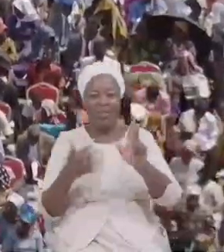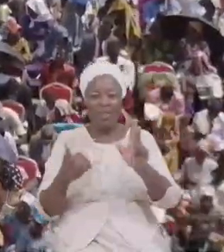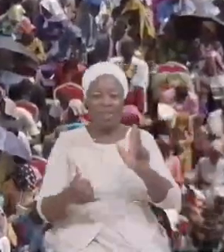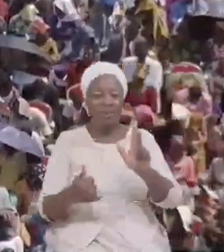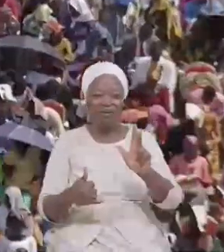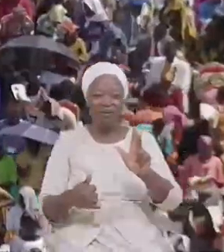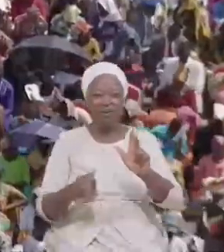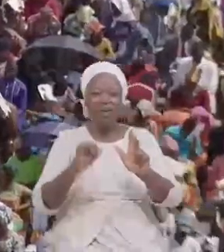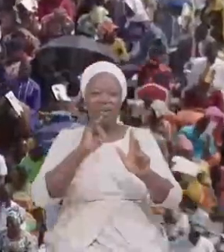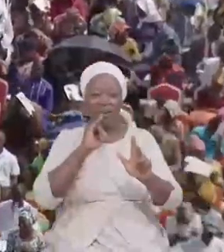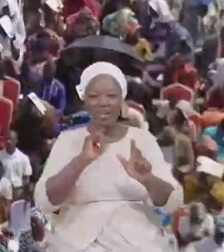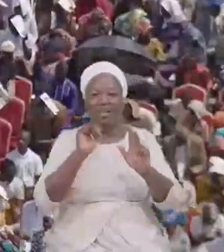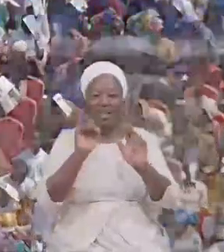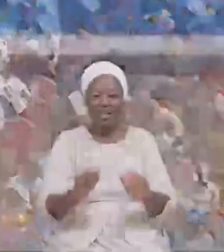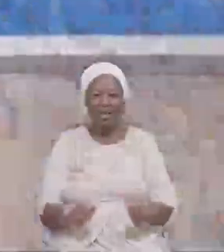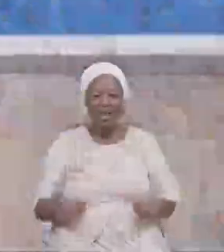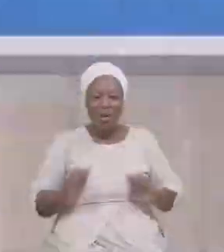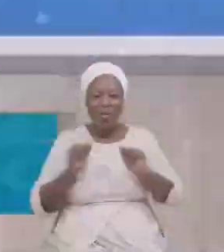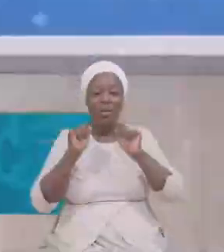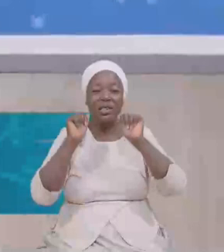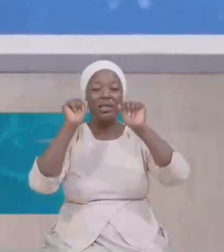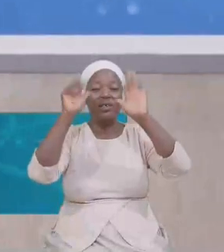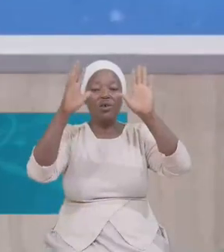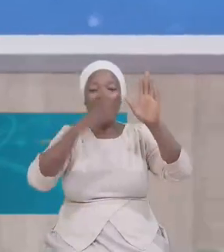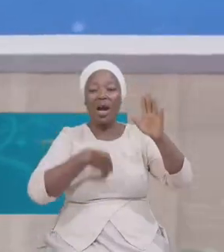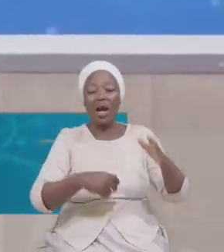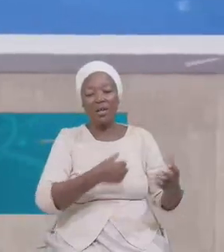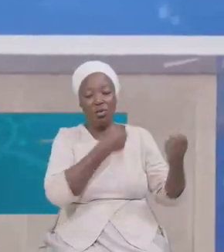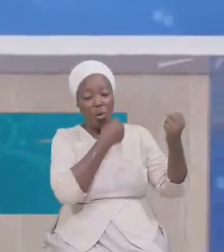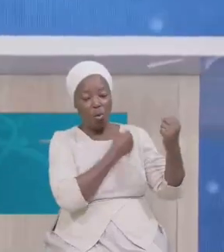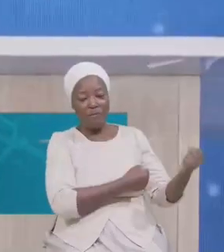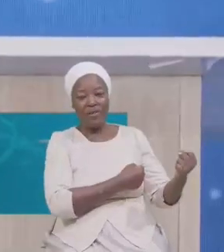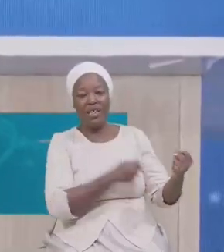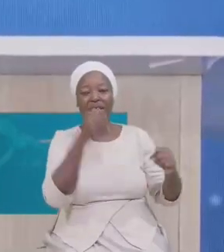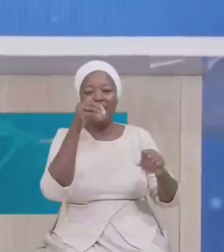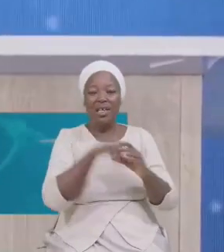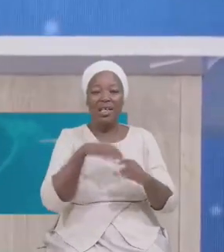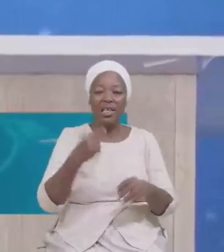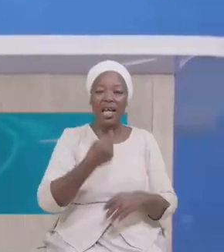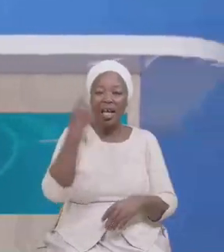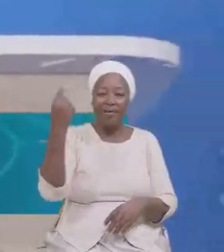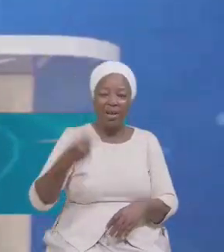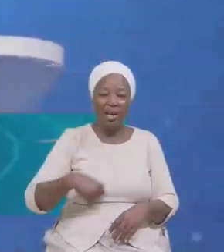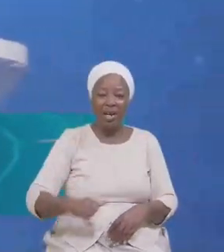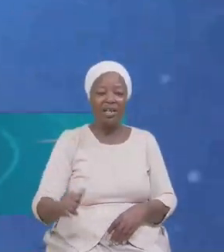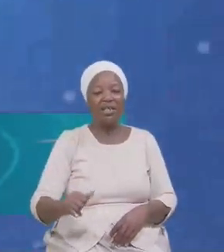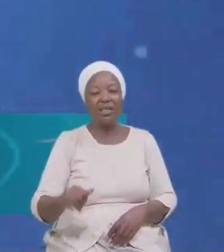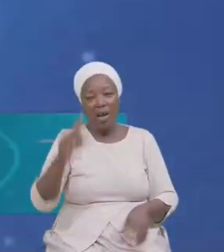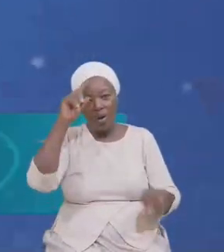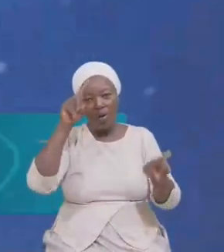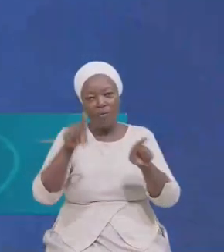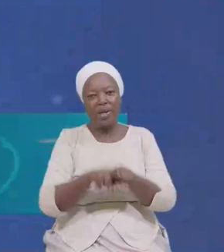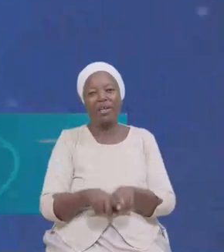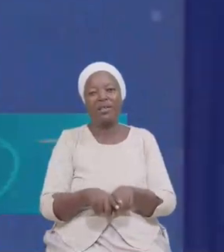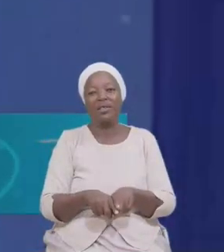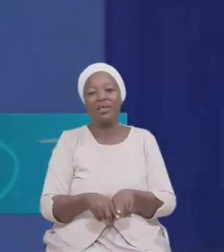La consécration et la confiance en l'alliance éternelle. La consécration,